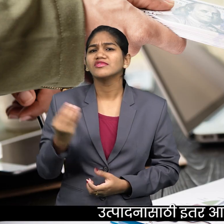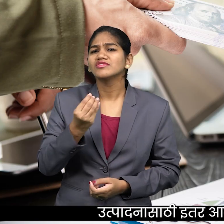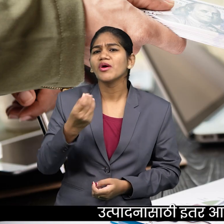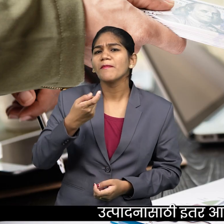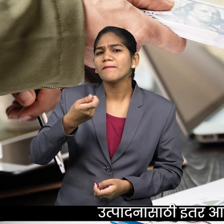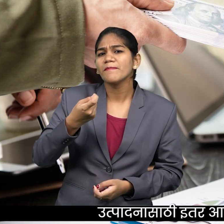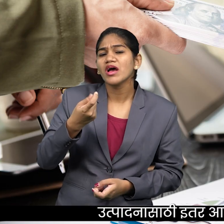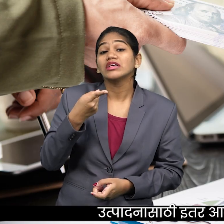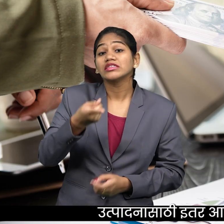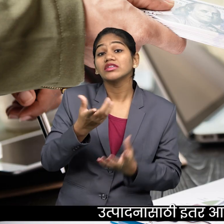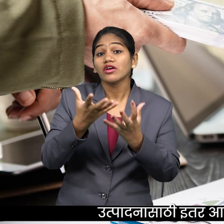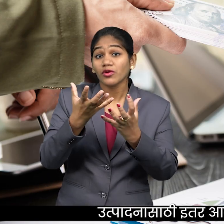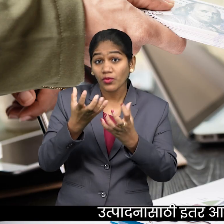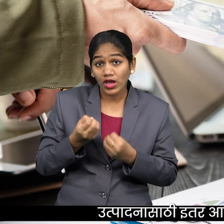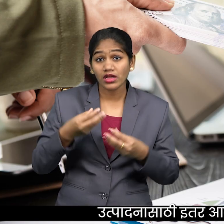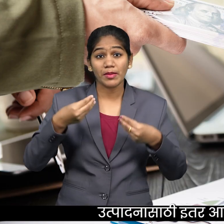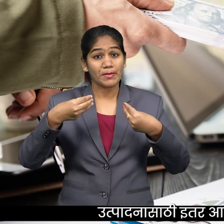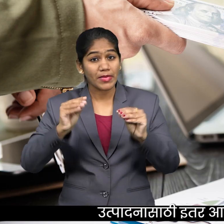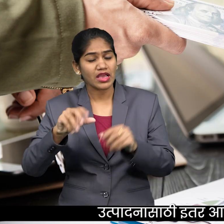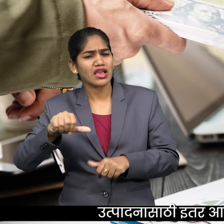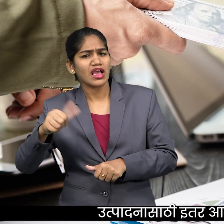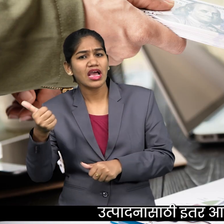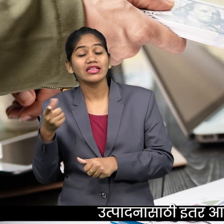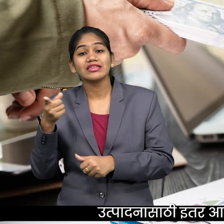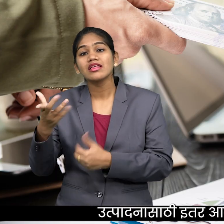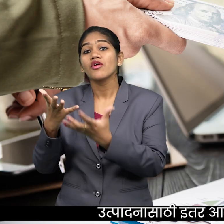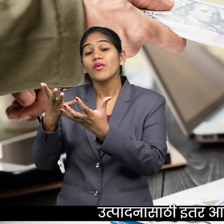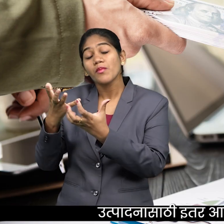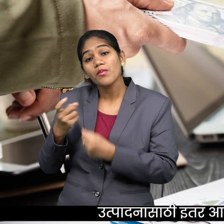उत्पादनासाठी इतर आवश्यक साहित्य खरेदी करण्यासाठी